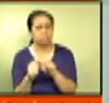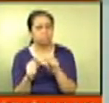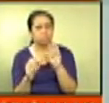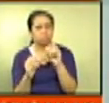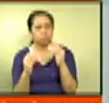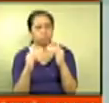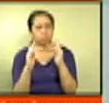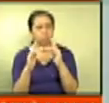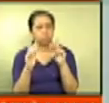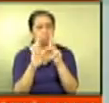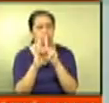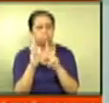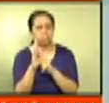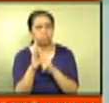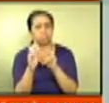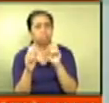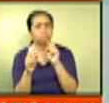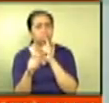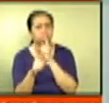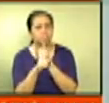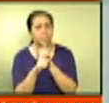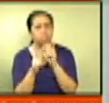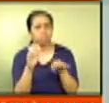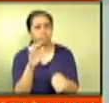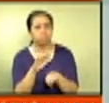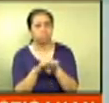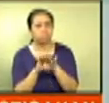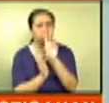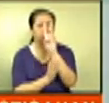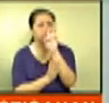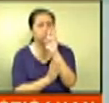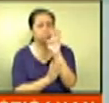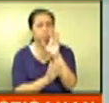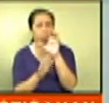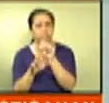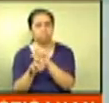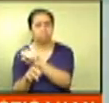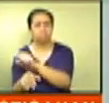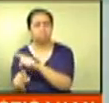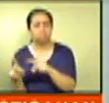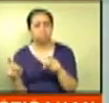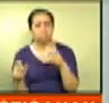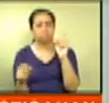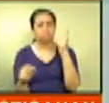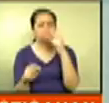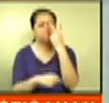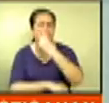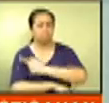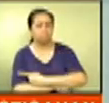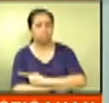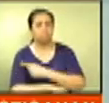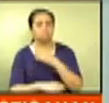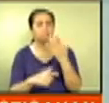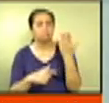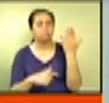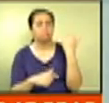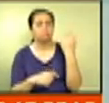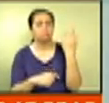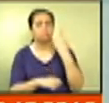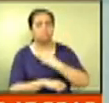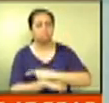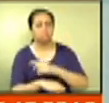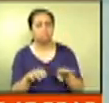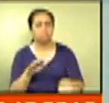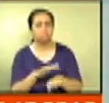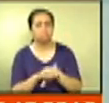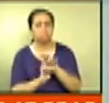contact apprehension policy. In fact ho, umabot ho ng 600 yung huli natin sa kanila in the first two days. Okay. E nung nakaraang hong araw,